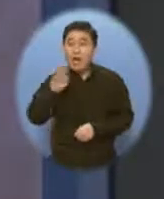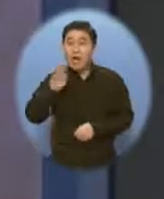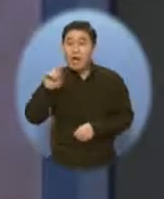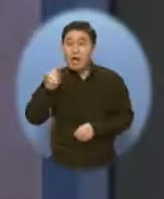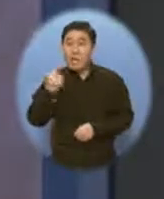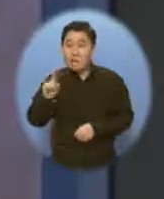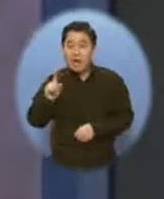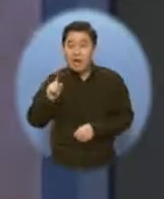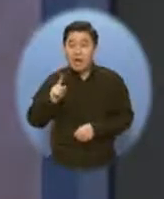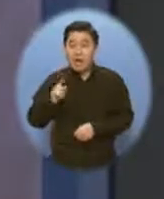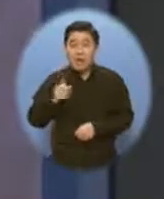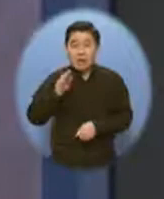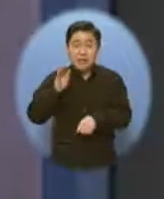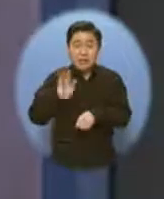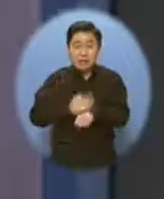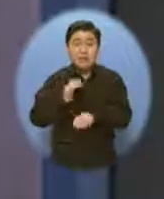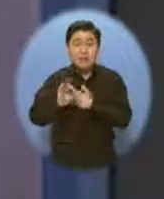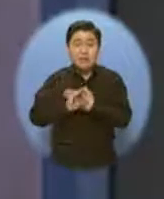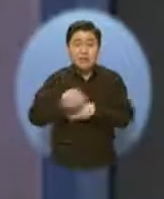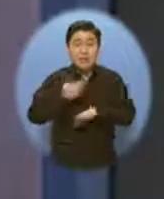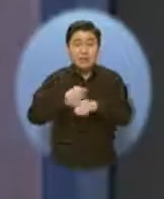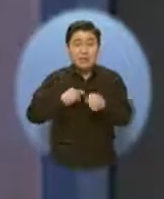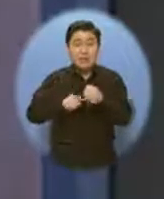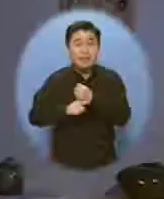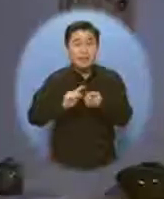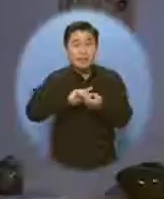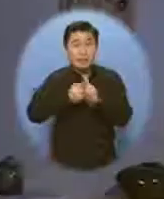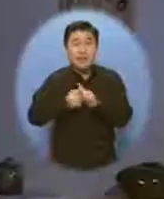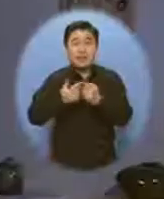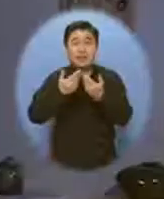다른 뜻으로 변한 경우입니다.